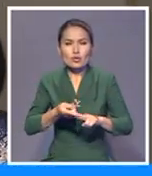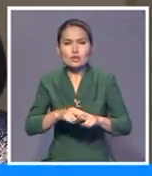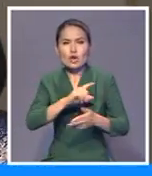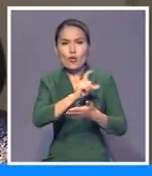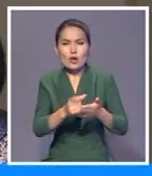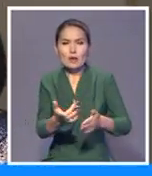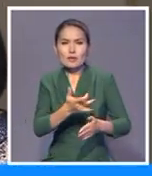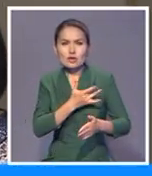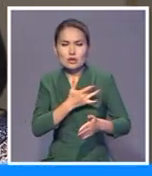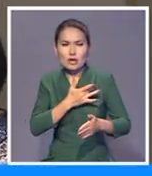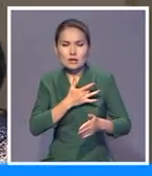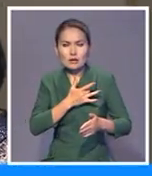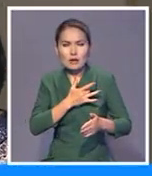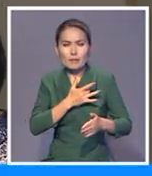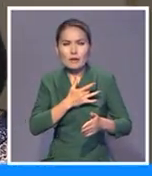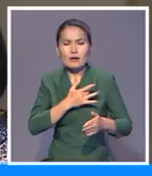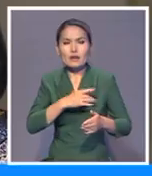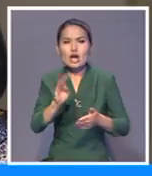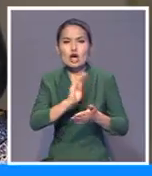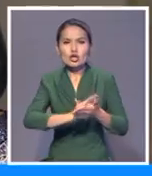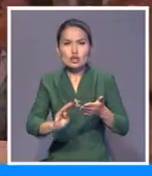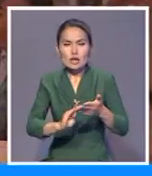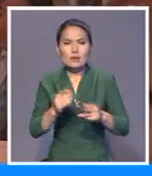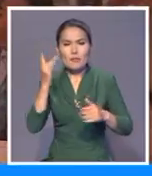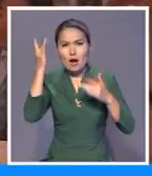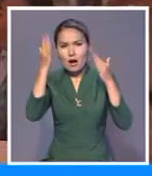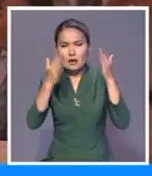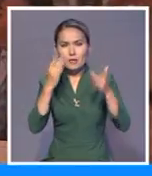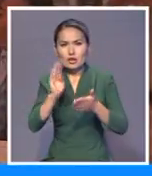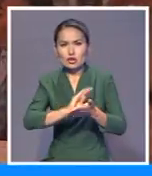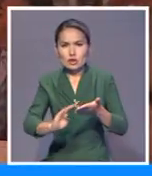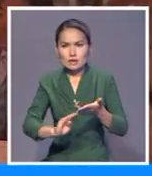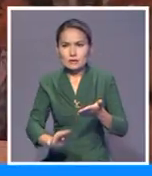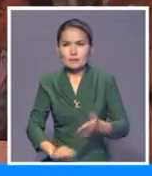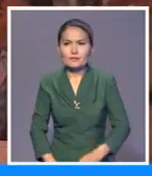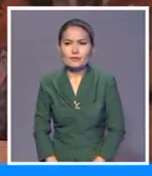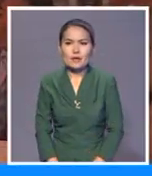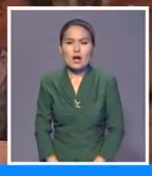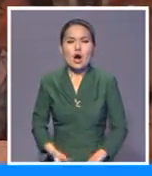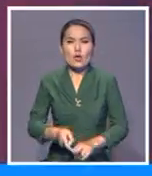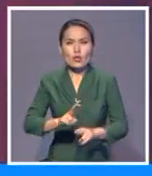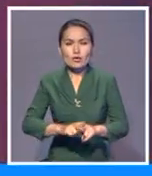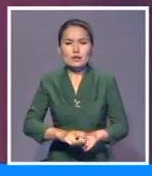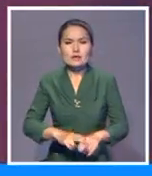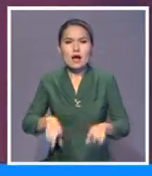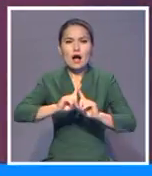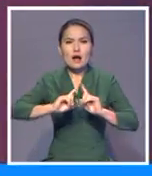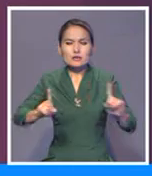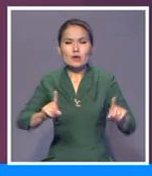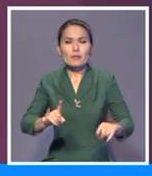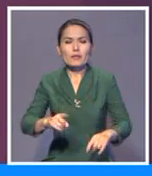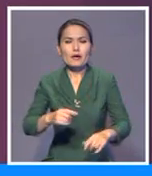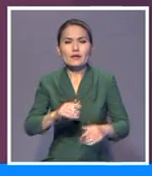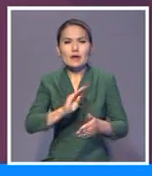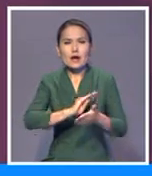ішкі жан дүниемізде осы азаттыққа деген бір арман жатқан ғой о баста. Мазмұнды өлеңдерімен өз оқырмандарын тапқан ақынның күні бүгінге дейін 6